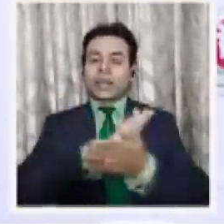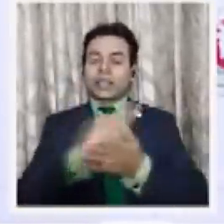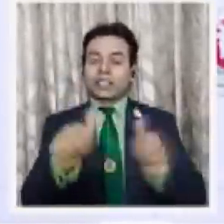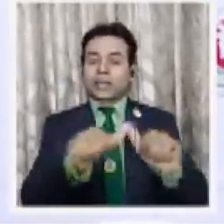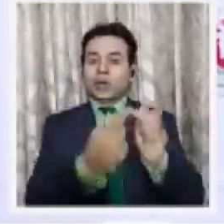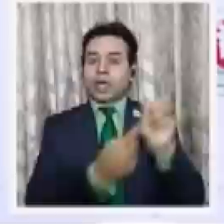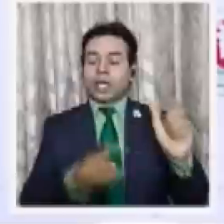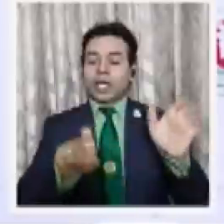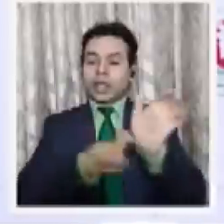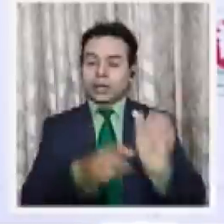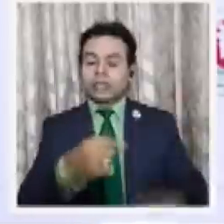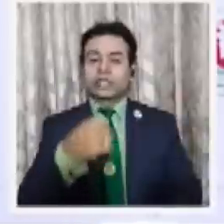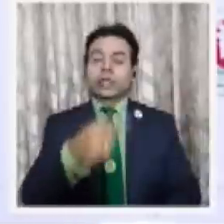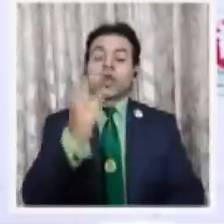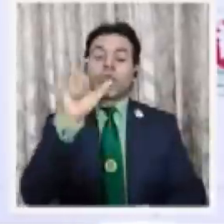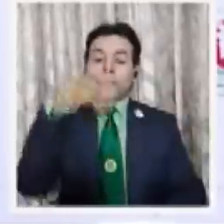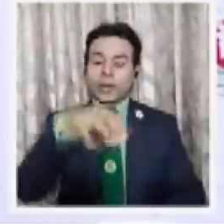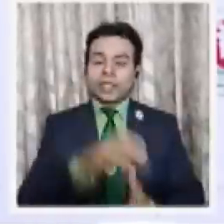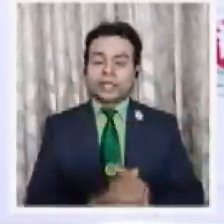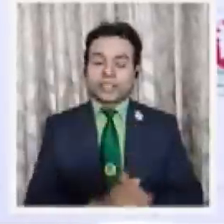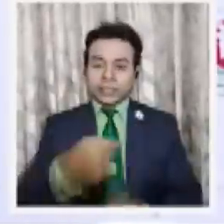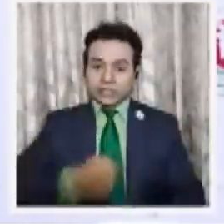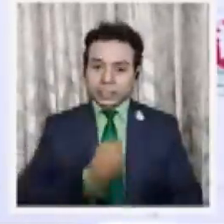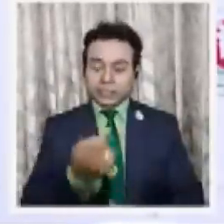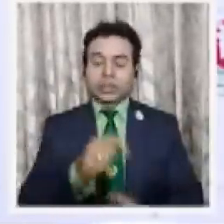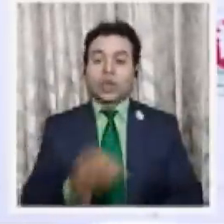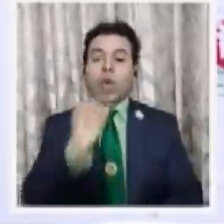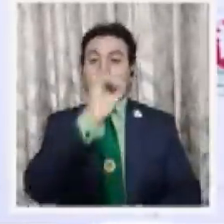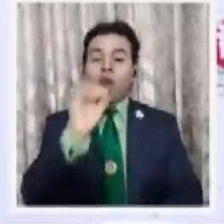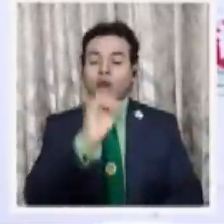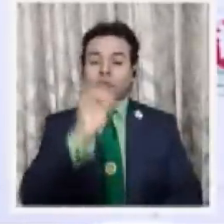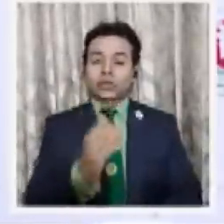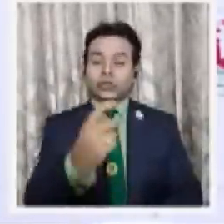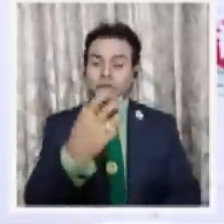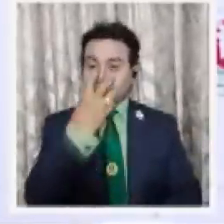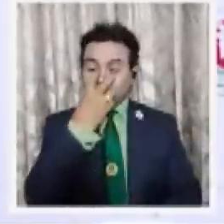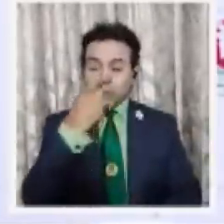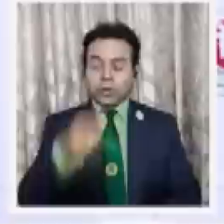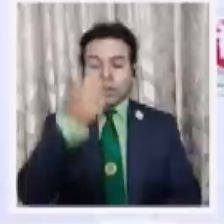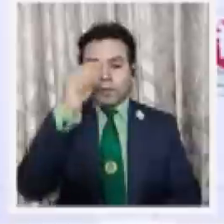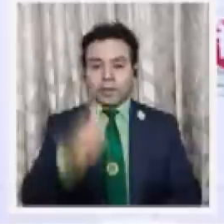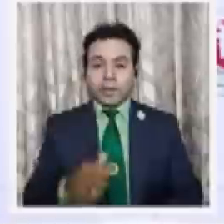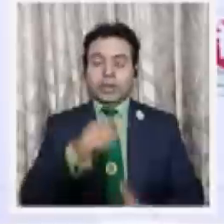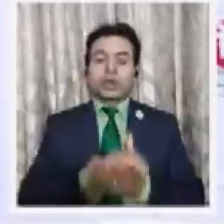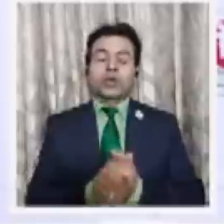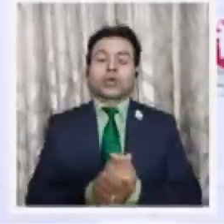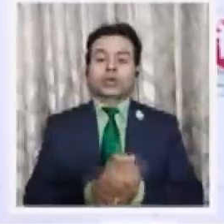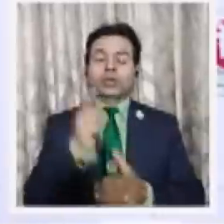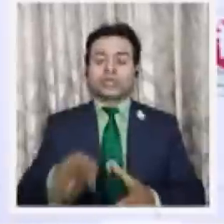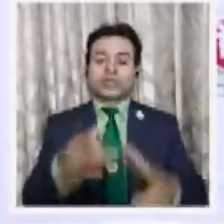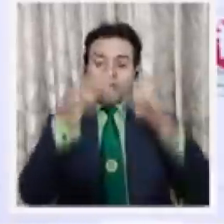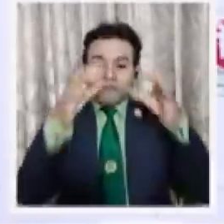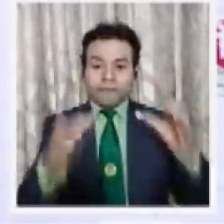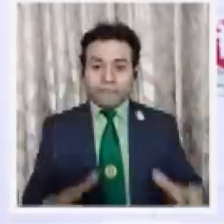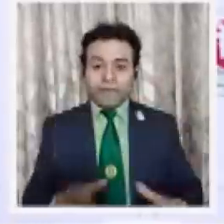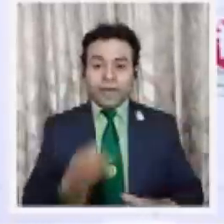এবং ধন্যবাদ ইস্পাহানি গ্রুপকে। আবুল খায়ের গ্রুপ বাংলাদেশের স্বনামধন্য শিল্প গ্রুপ আবুল খায়ের উদ্যোগে নিজস্ব অক্সিজেন